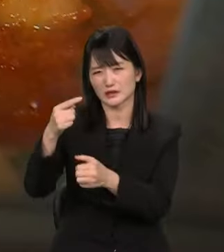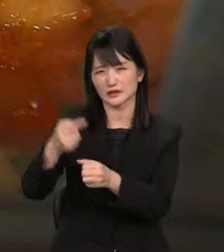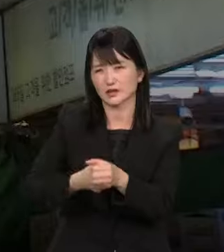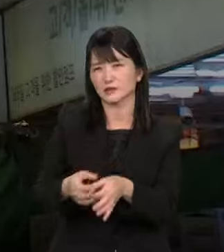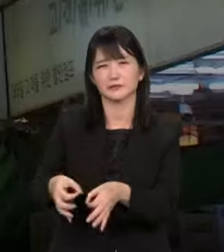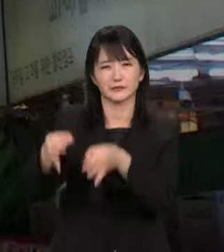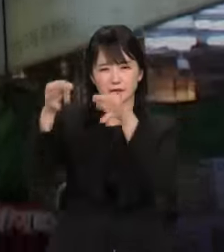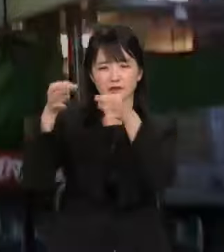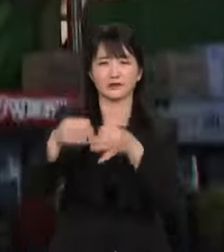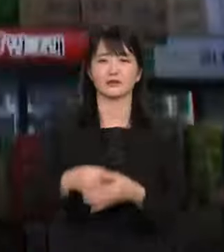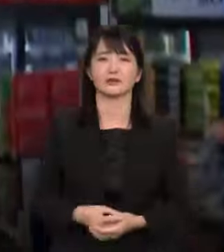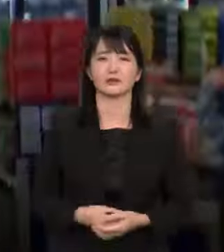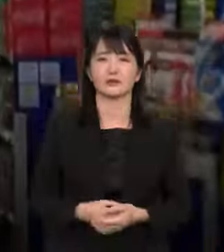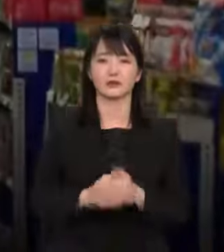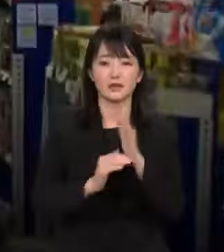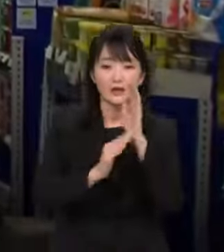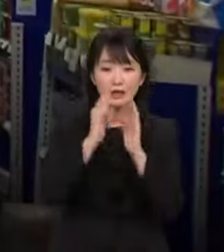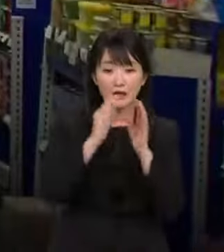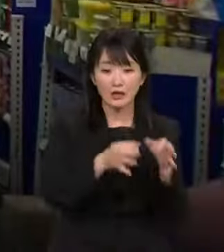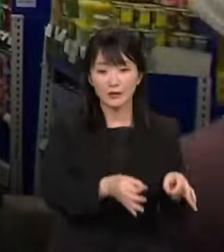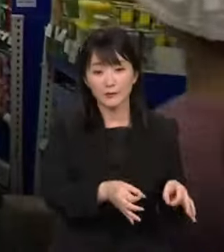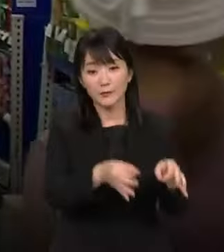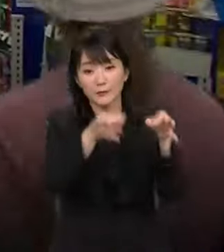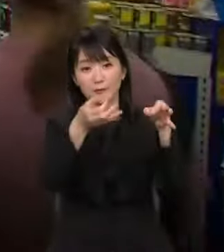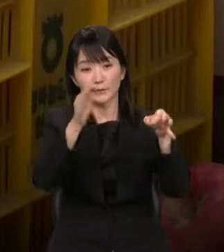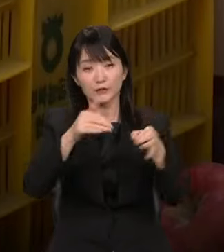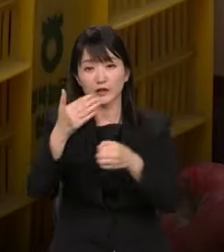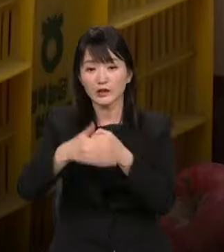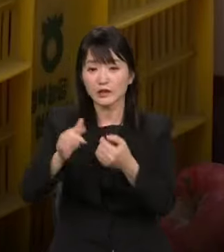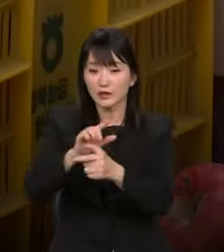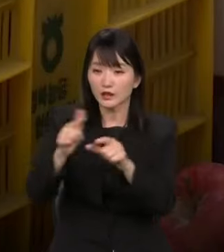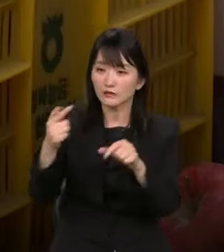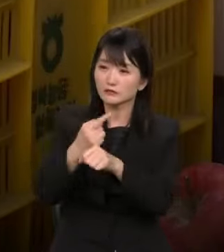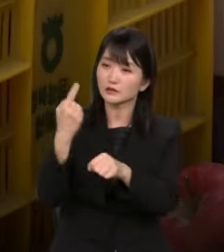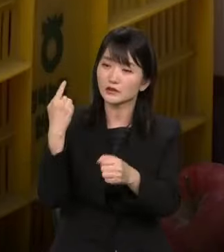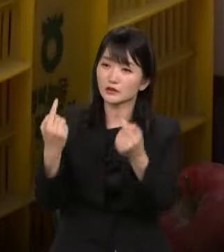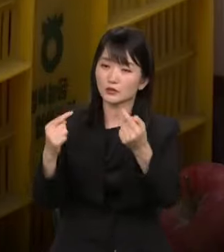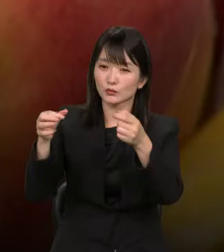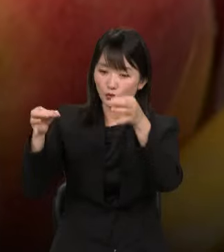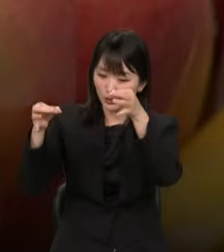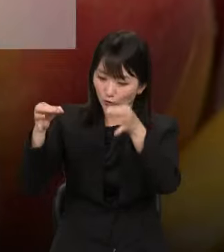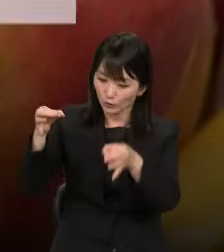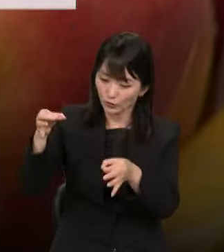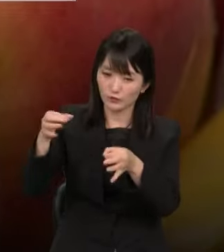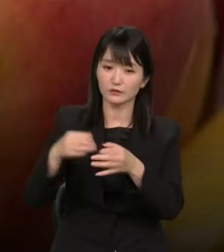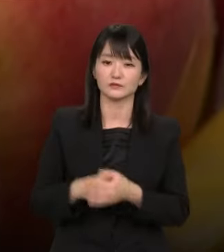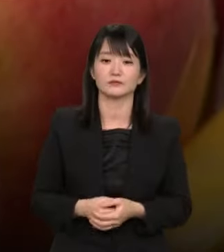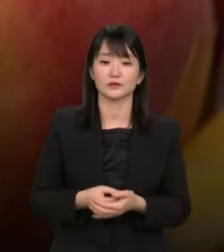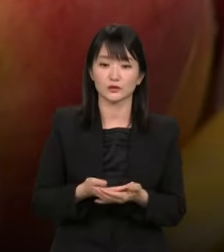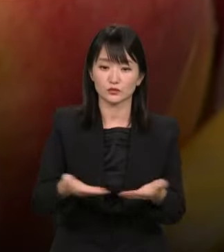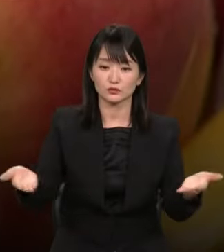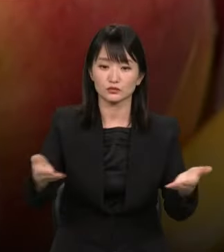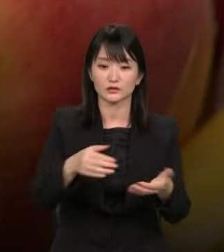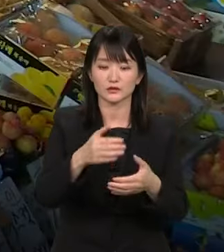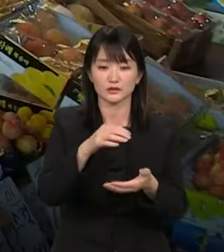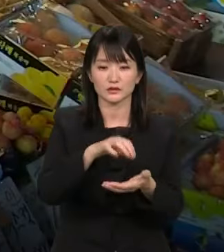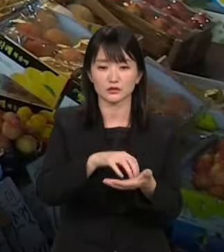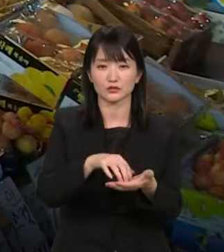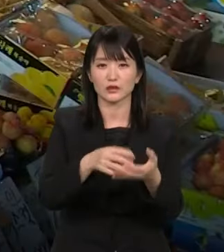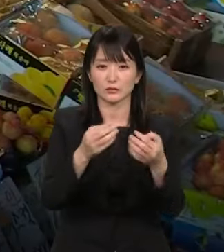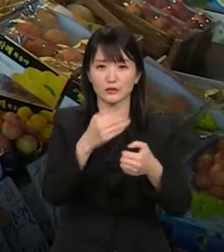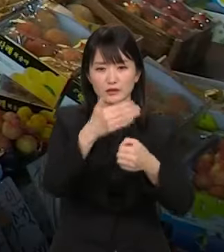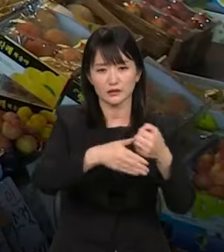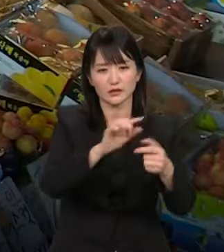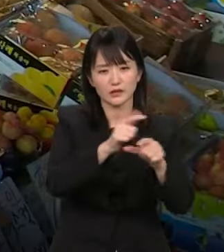있습니다. 이렇게 채소값은 치솟았지만 과일값은 지난해보다 낮아집니다. 출하량이 많은 사과는